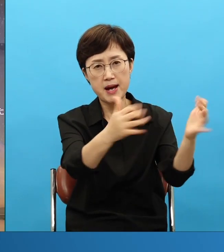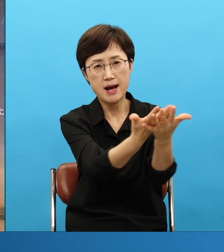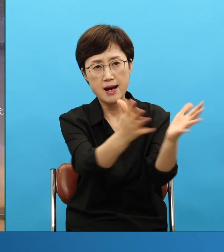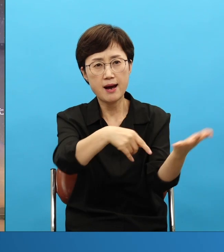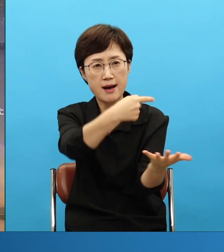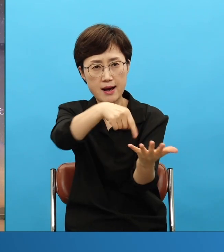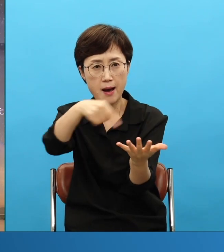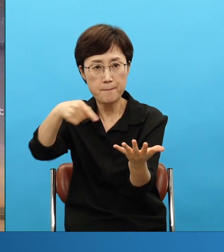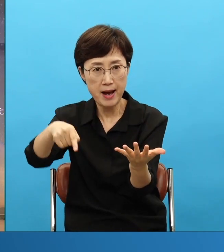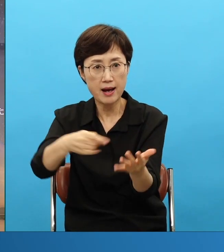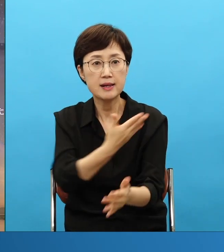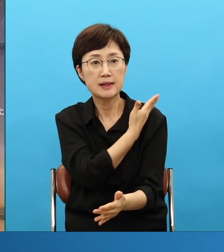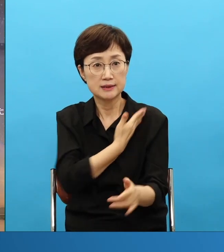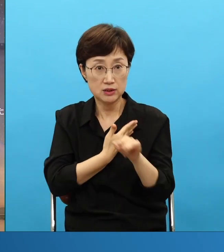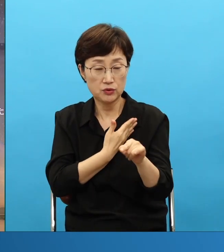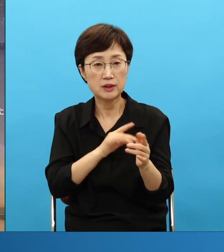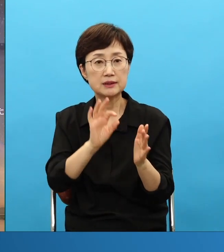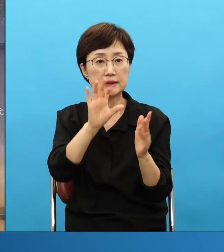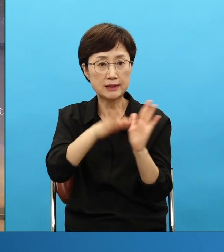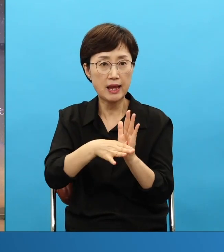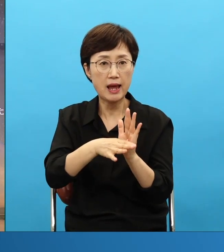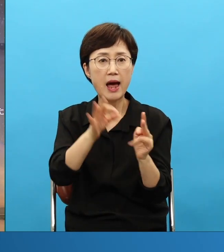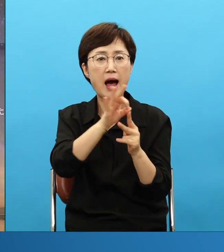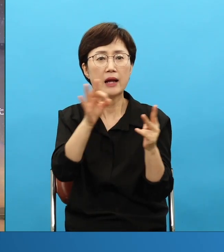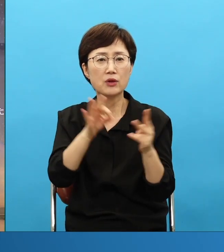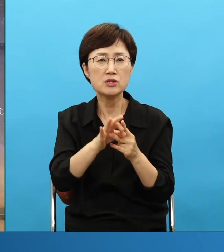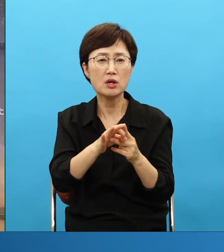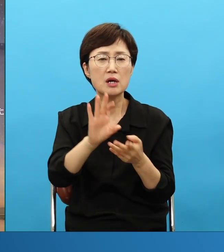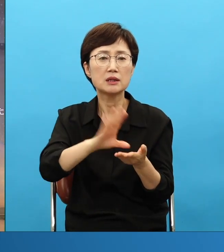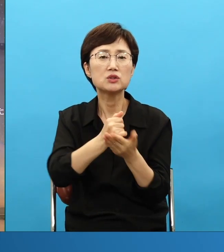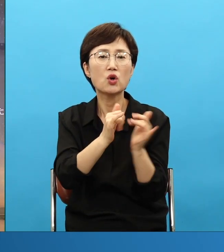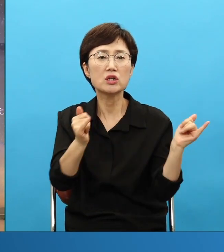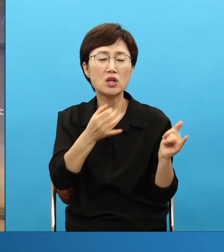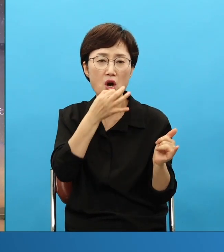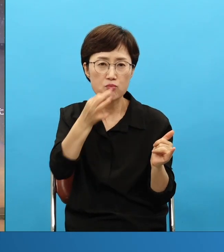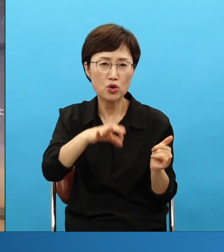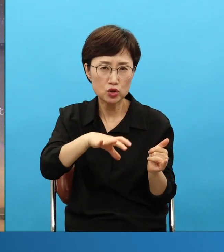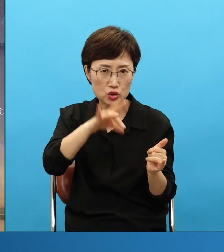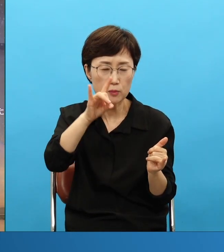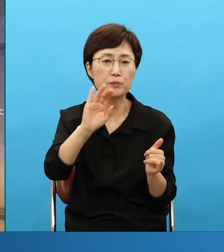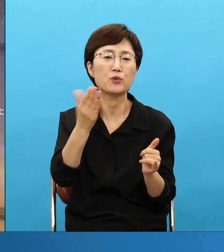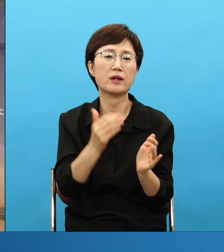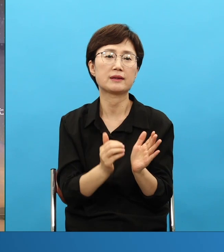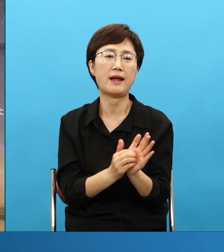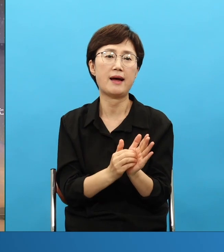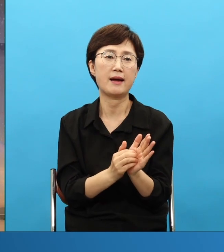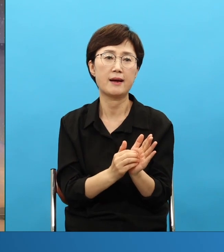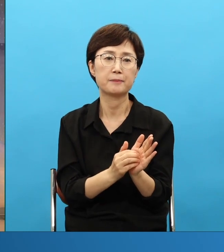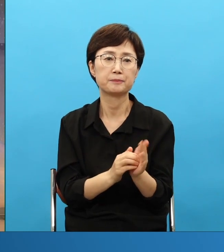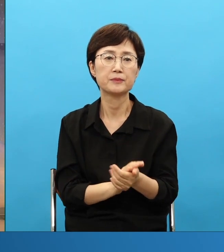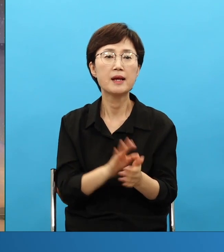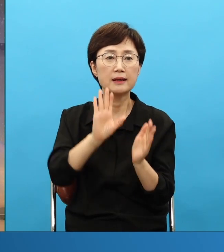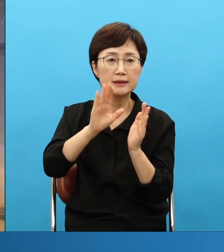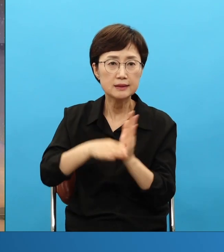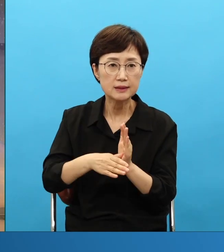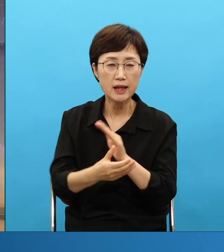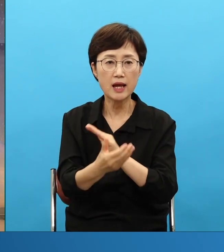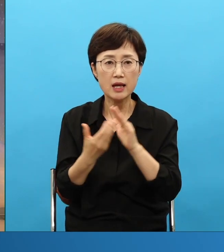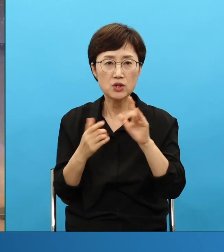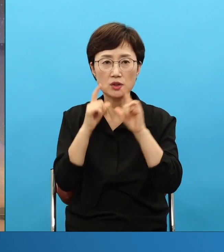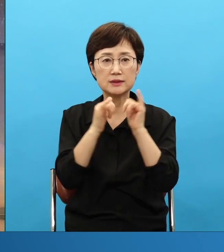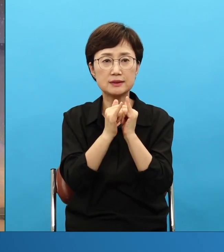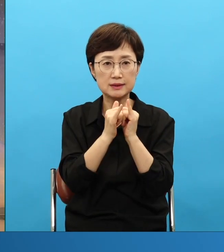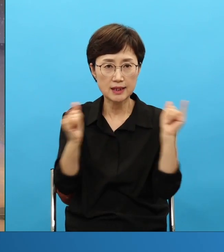큰 무리를 가르쳤고 제자들이 안디옥에서 비로소 그리스도인이라 일컬음을 받게 되었더라.